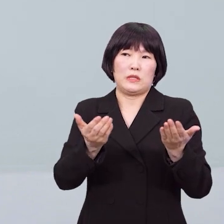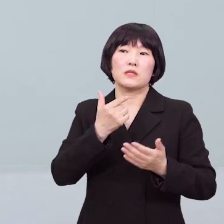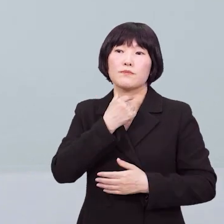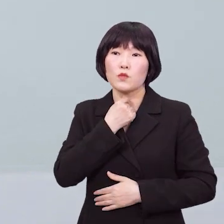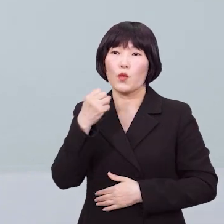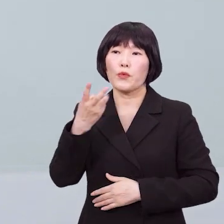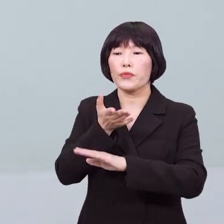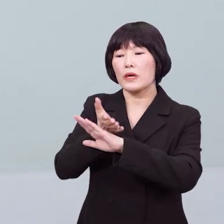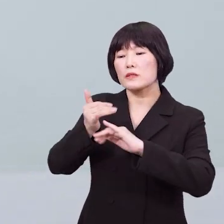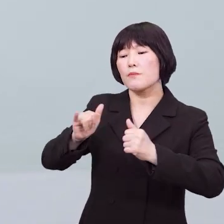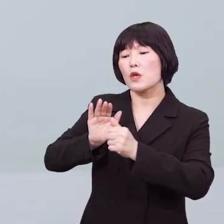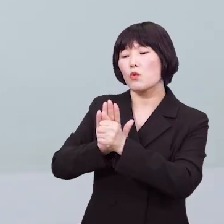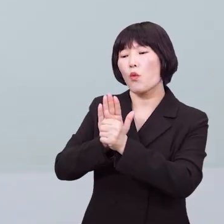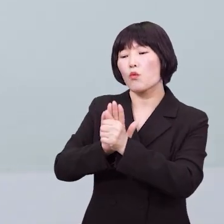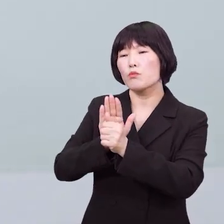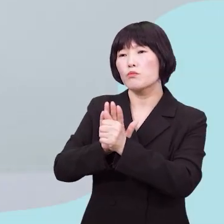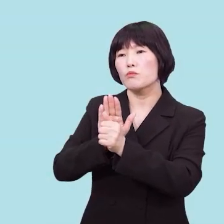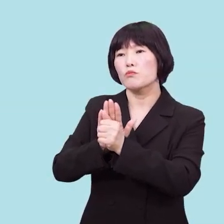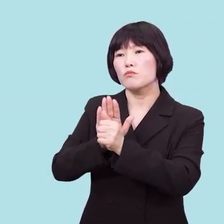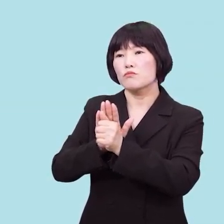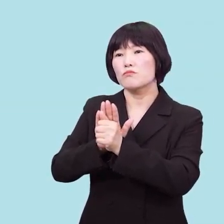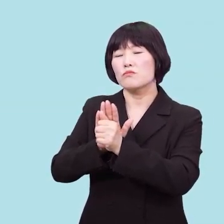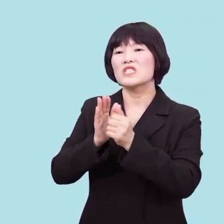일을 많이 하고 싶어요.